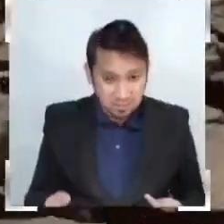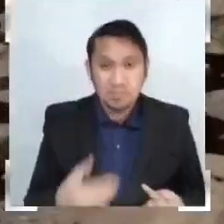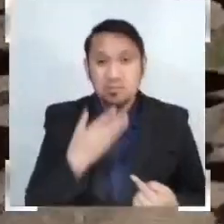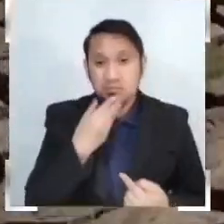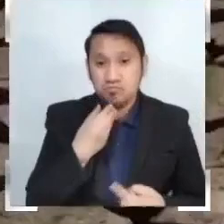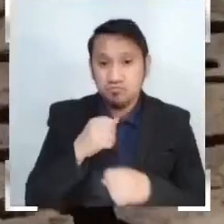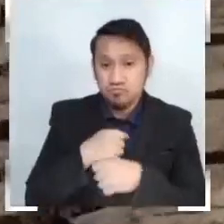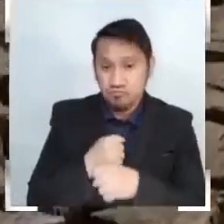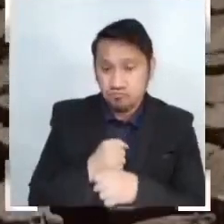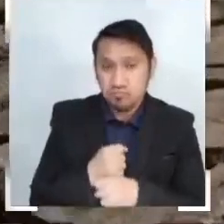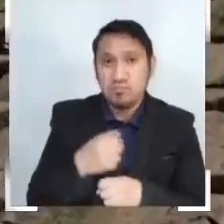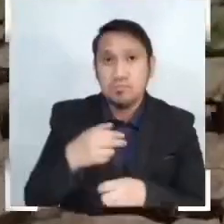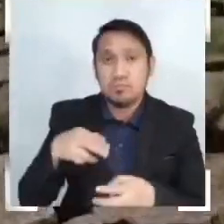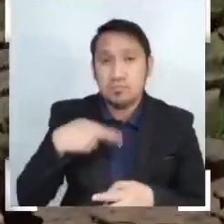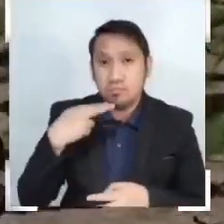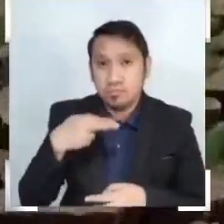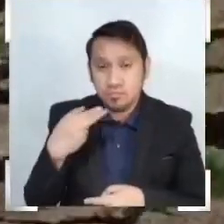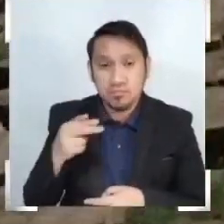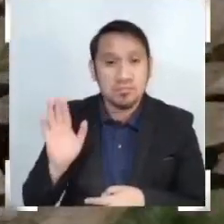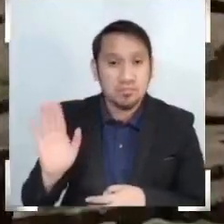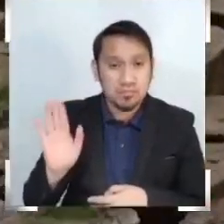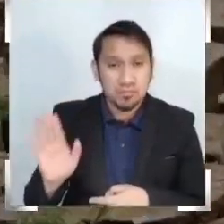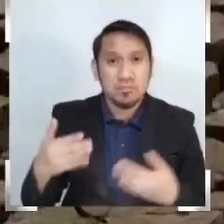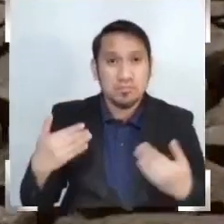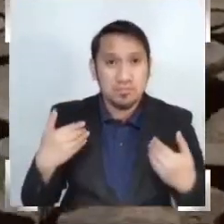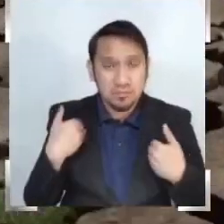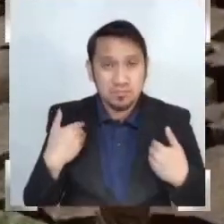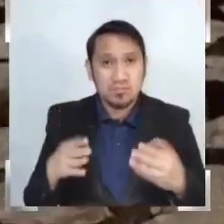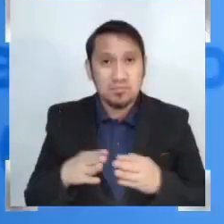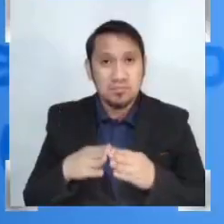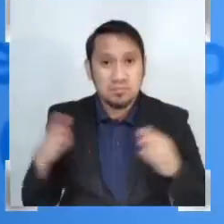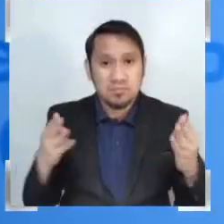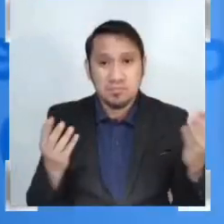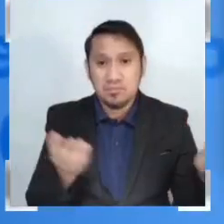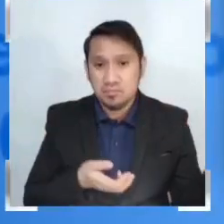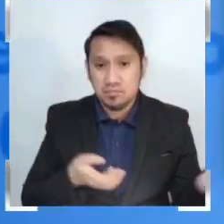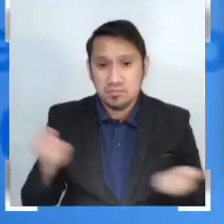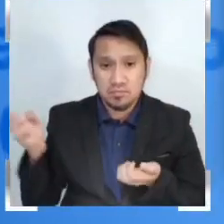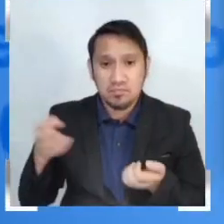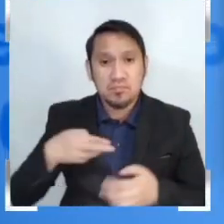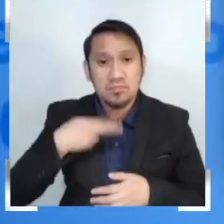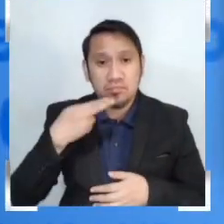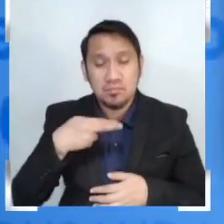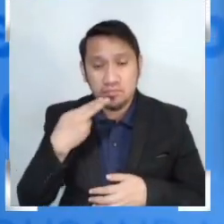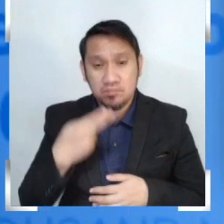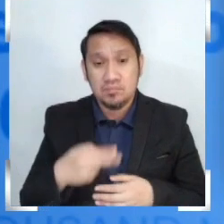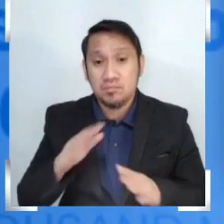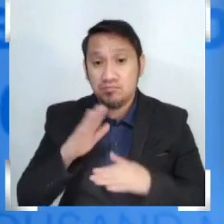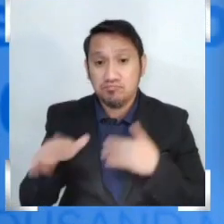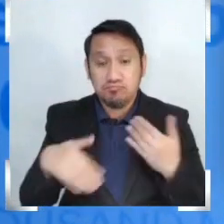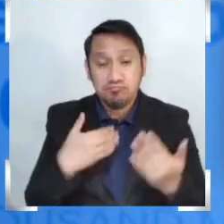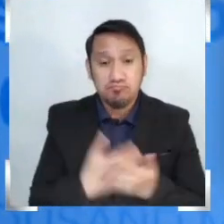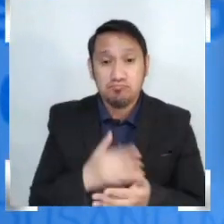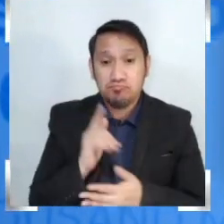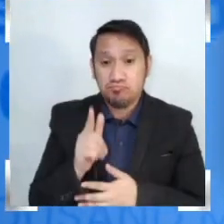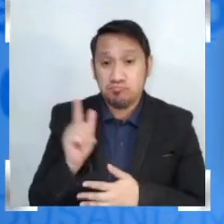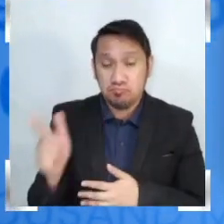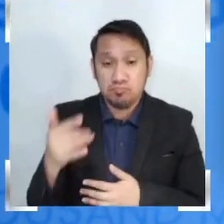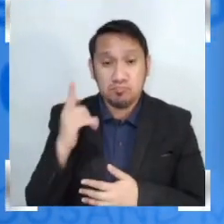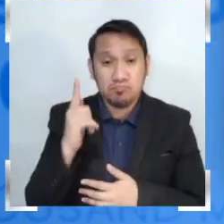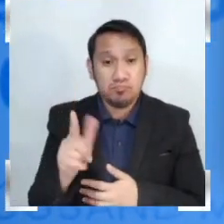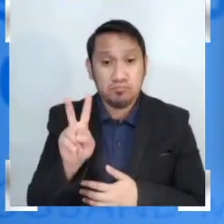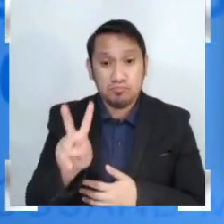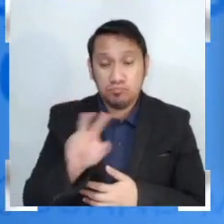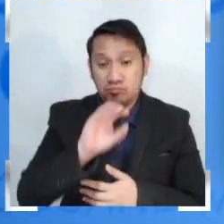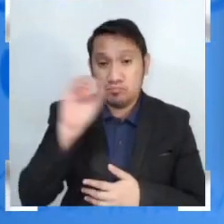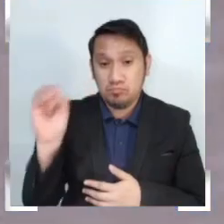mundo. Sila rin ang isa sa pinakamalaking exporter nito. Noong 2020, 2% ng bigas na ini-import ng Pilipinas